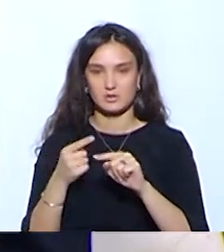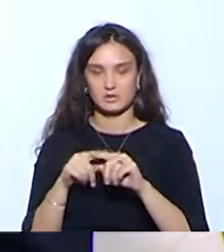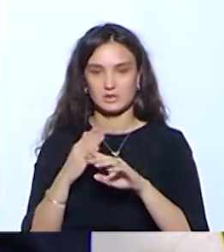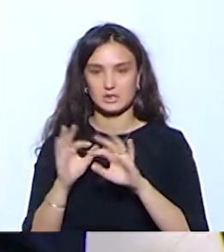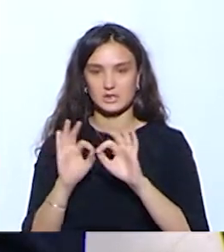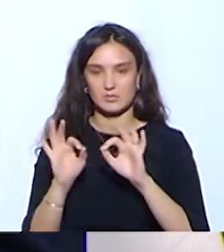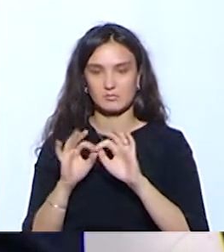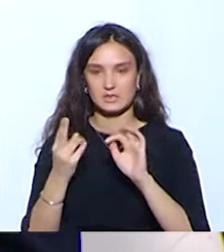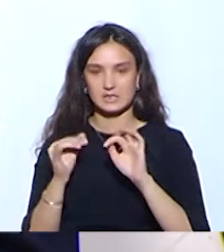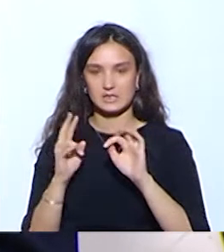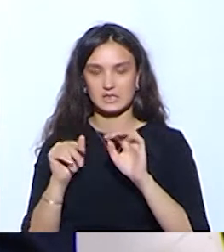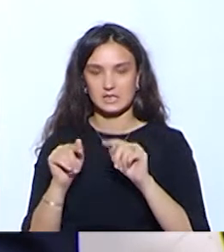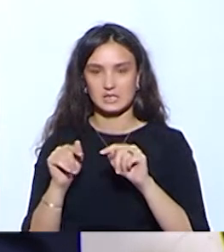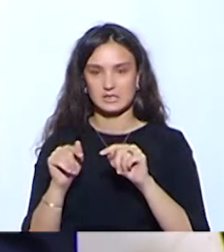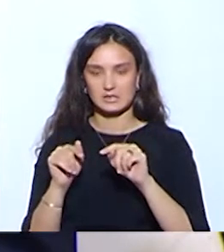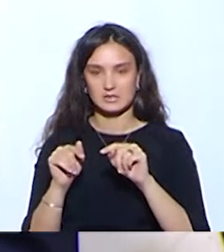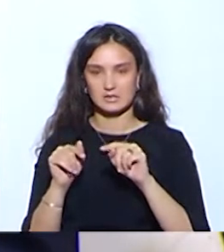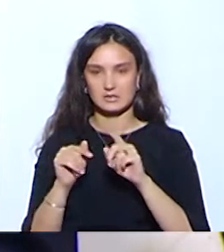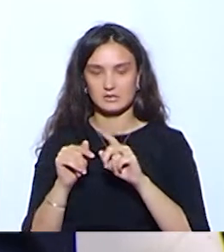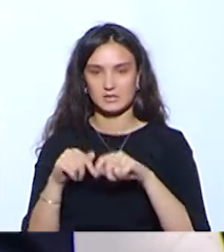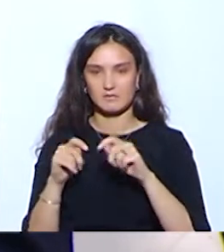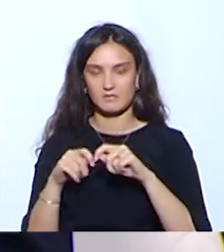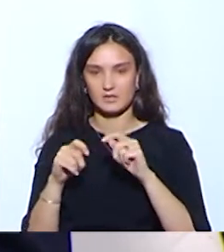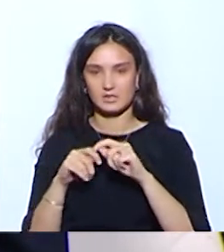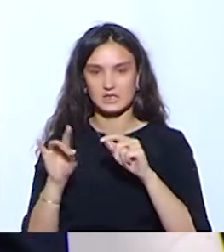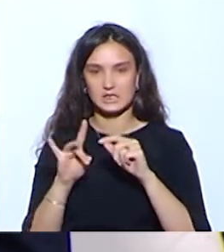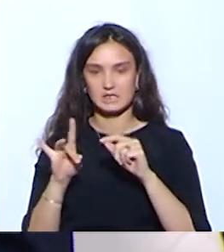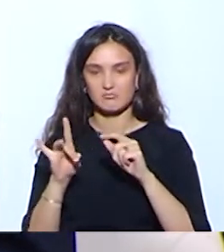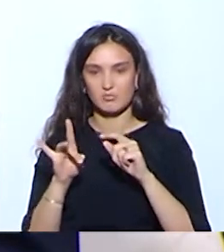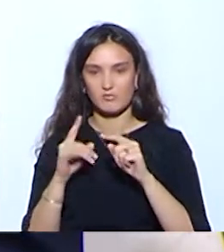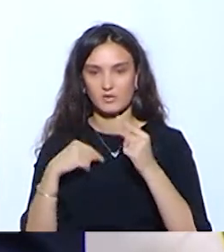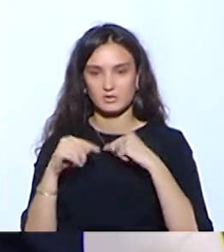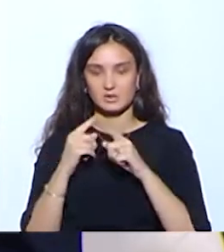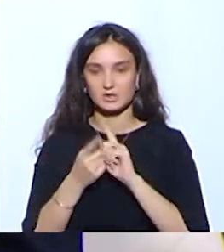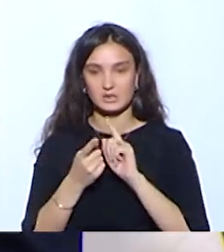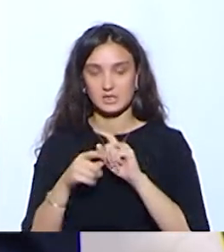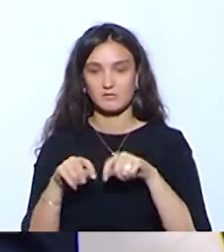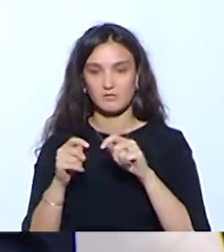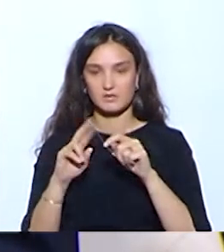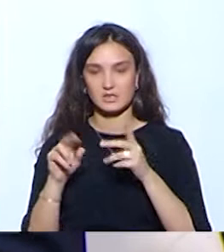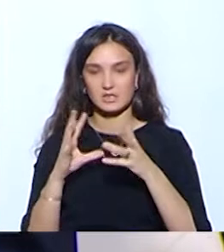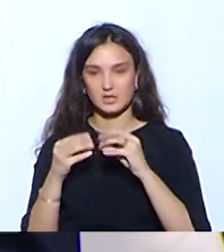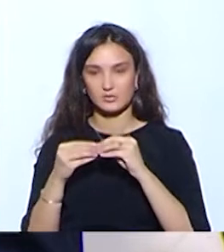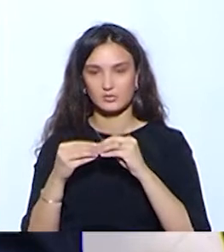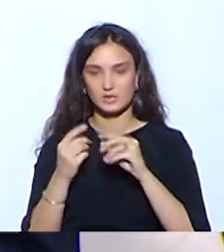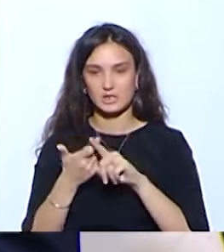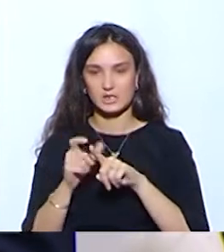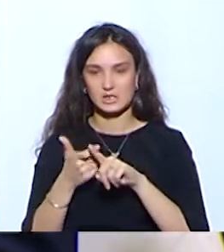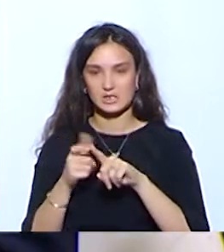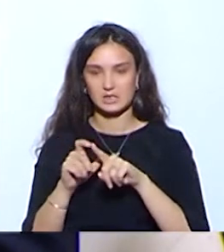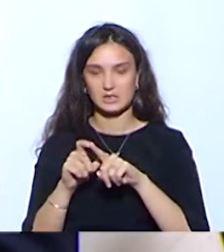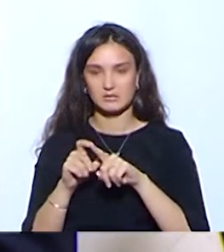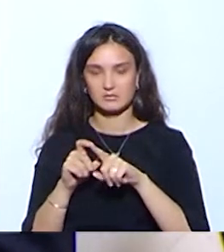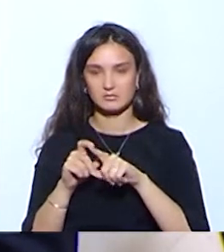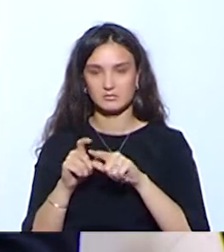არის ლაპარაკი ცილოვანი ნითერბების ცვლის დარღვევაზე, ცხიმოვანი ნითერბების ცვლის დარღვევაზე და სხვათა შორის ძალიან თვალსაჩინო